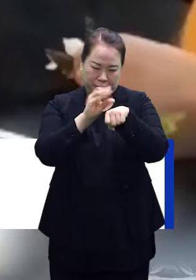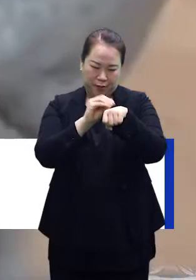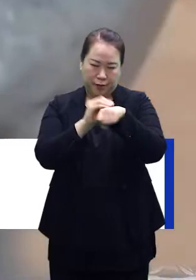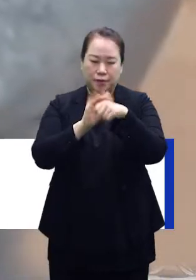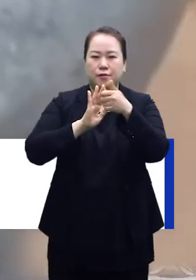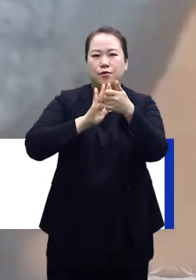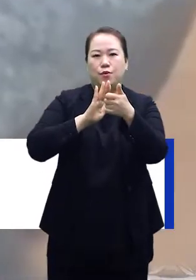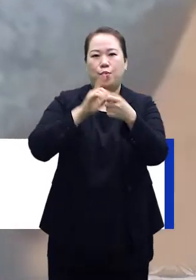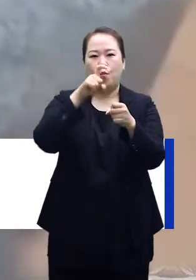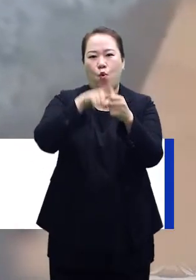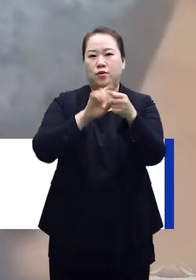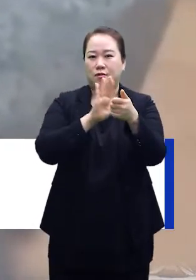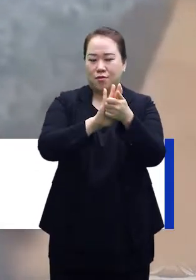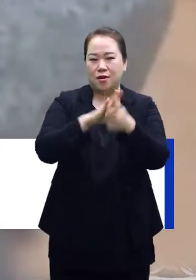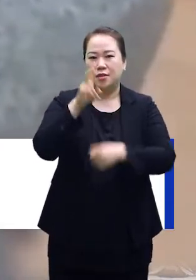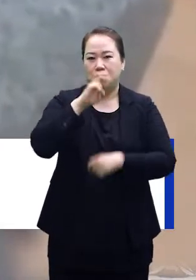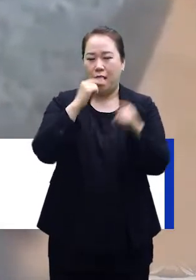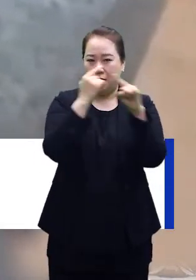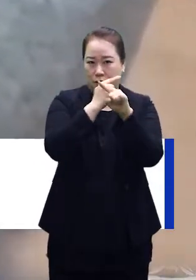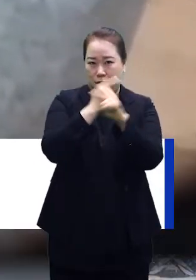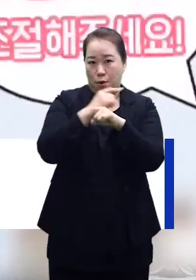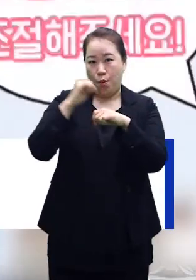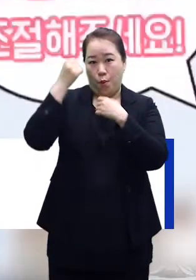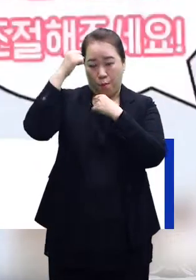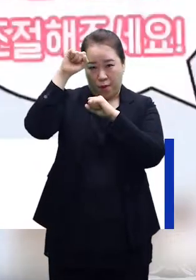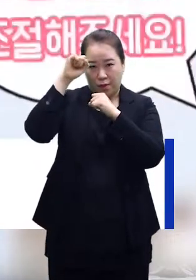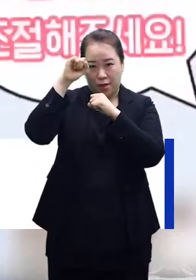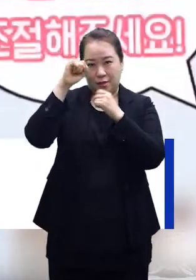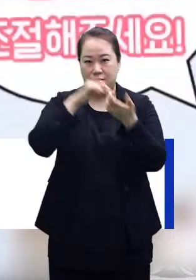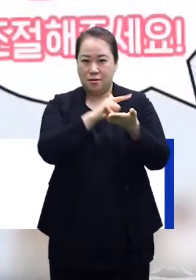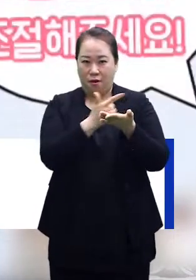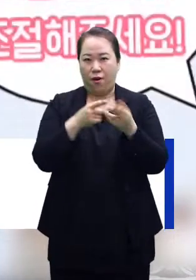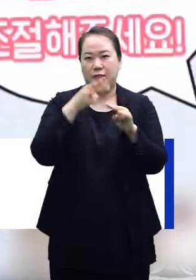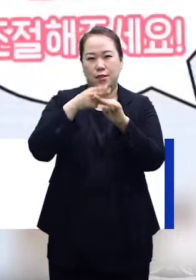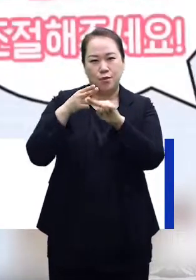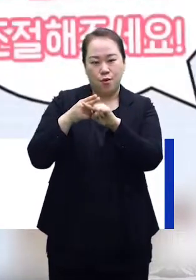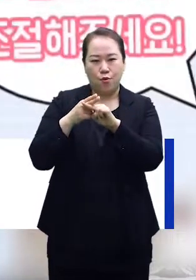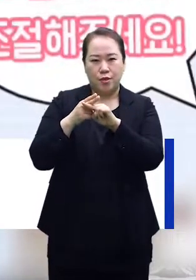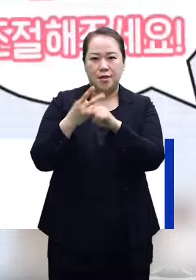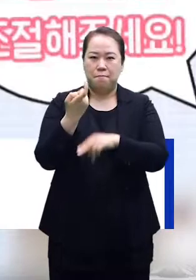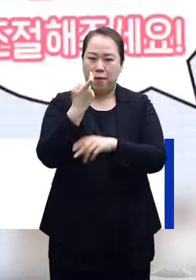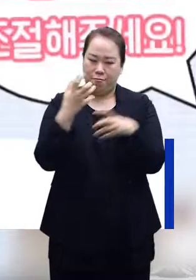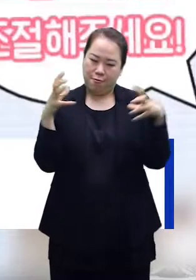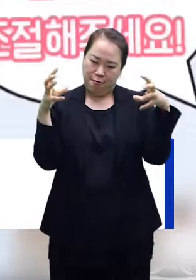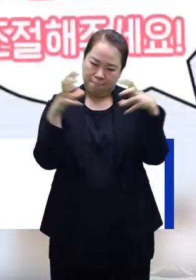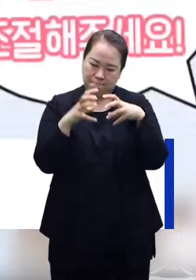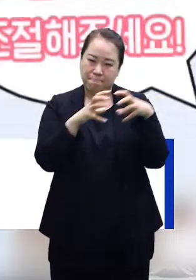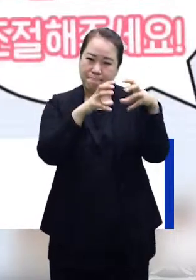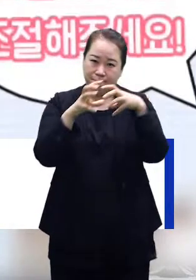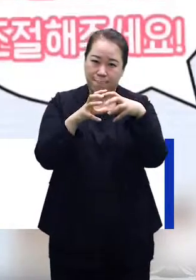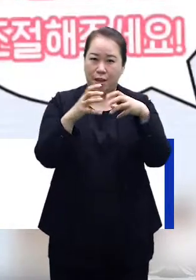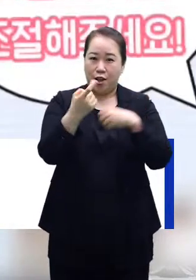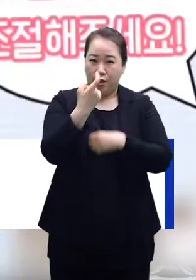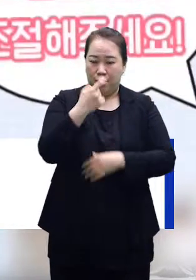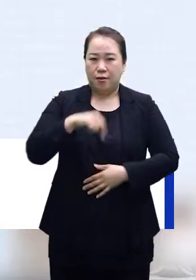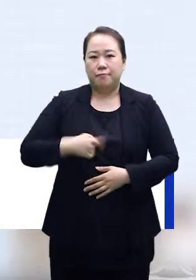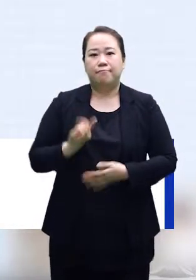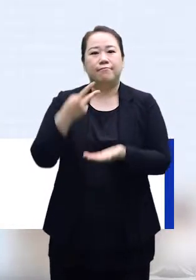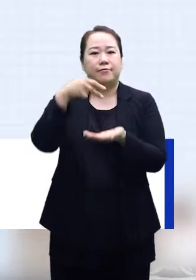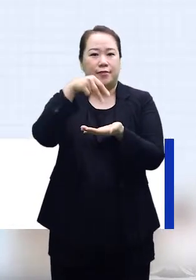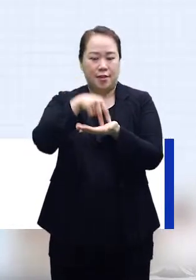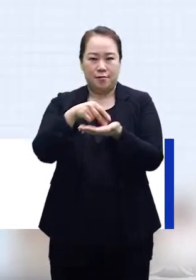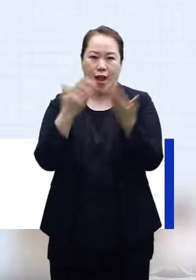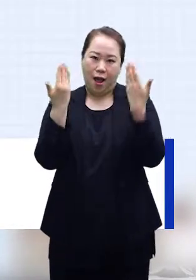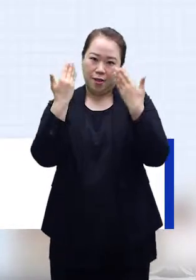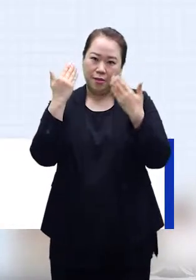뿐만 아니라 음악치료, 방송, 댄스 같이 놀이와 학습이 결합된 활동을 하면서 자립심과